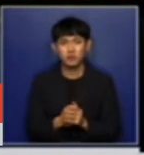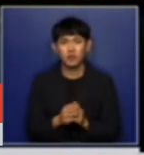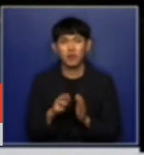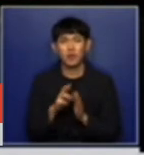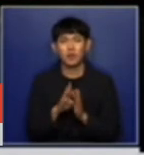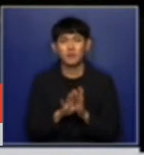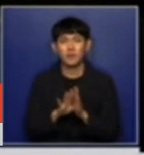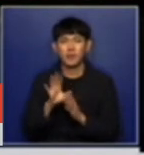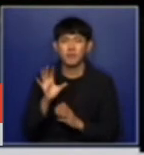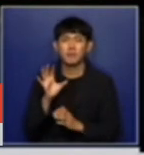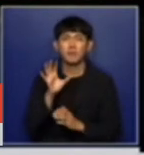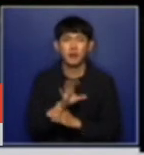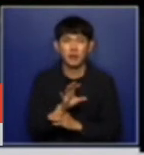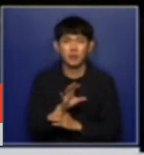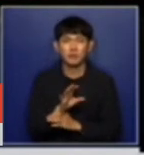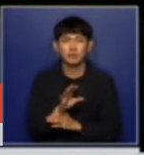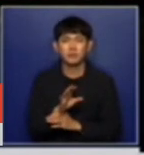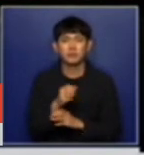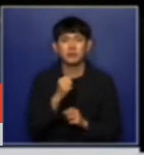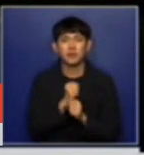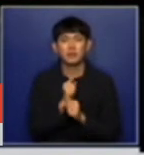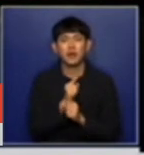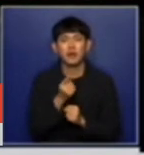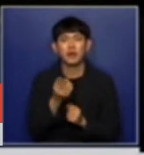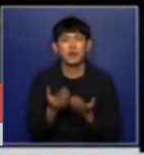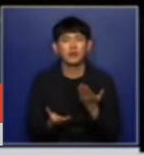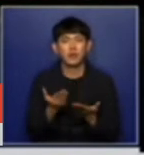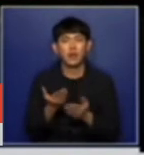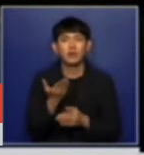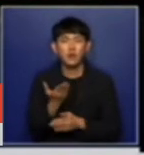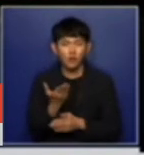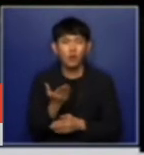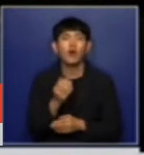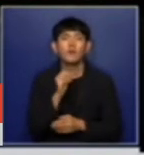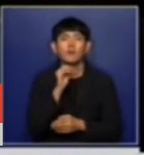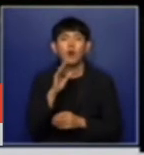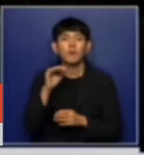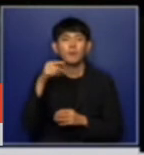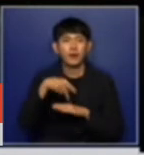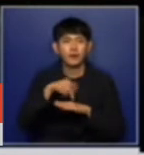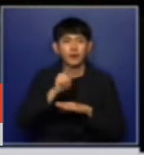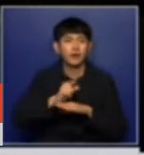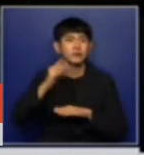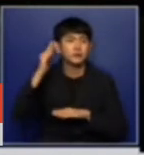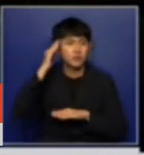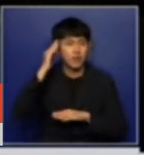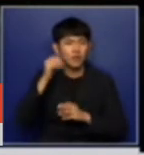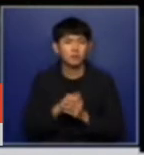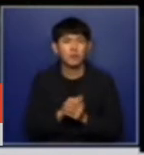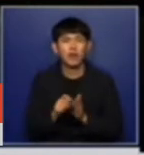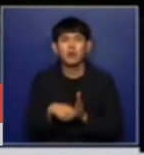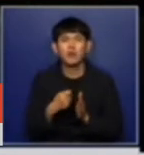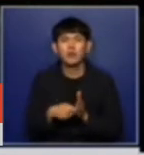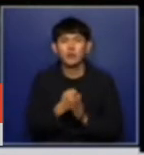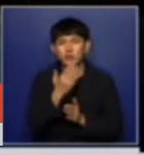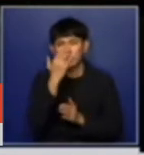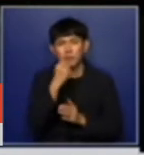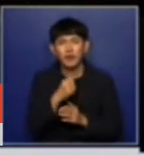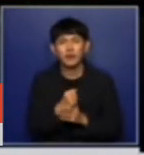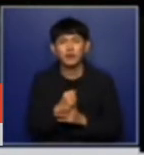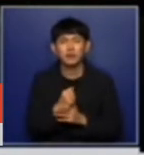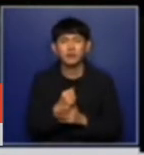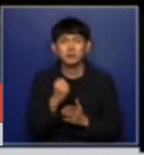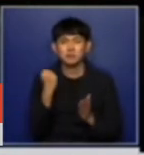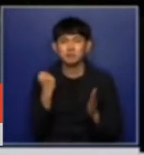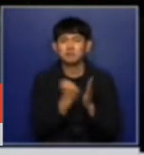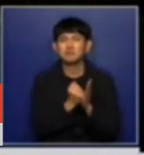เขียนไว้ว่าจะใช้สื่อใดๆแม้กระทั่งอ่านก็ต้องขออนุญาตท่านประธานทำไมผมบอกว่าเป็นสภาตรายางครับอันนี้คือปฏิทิน